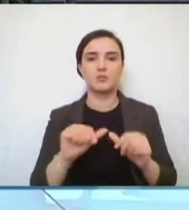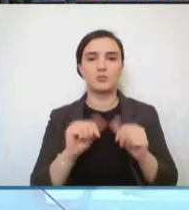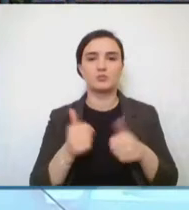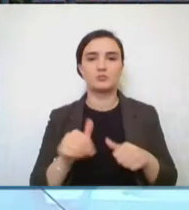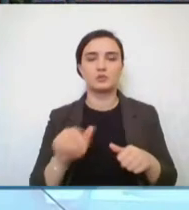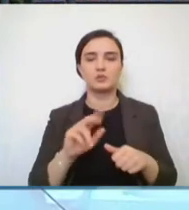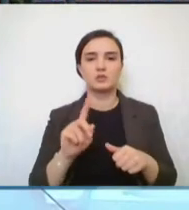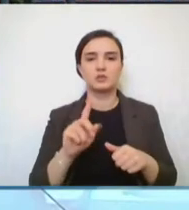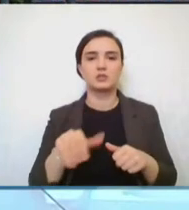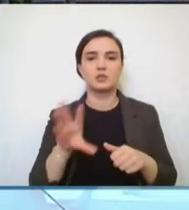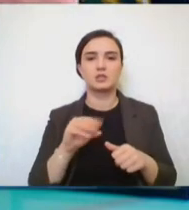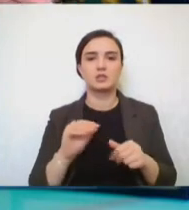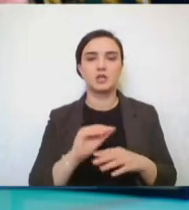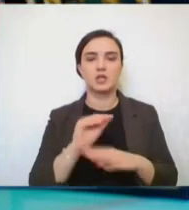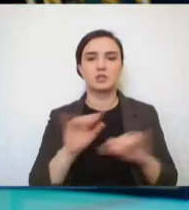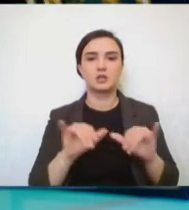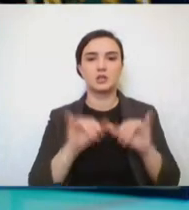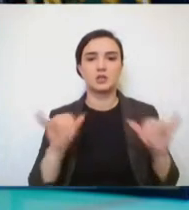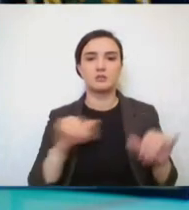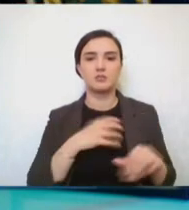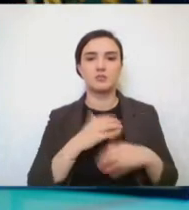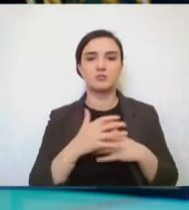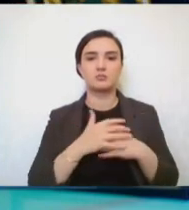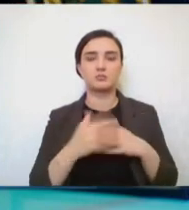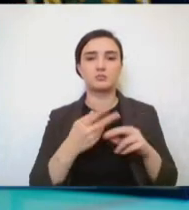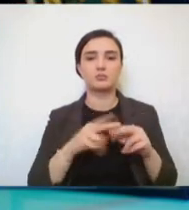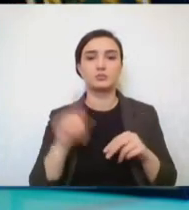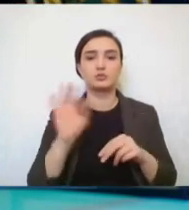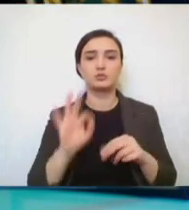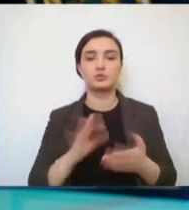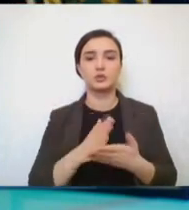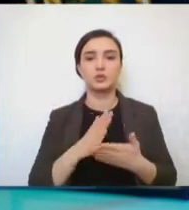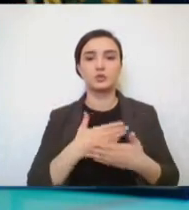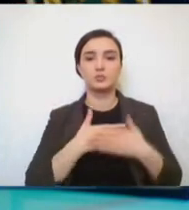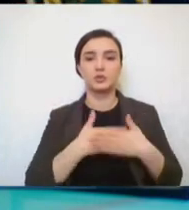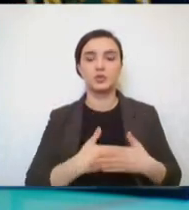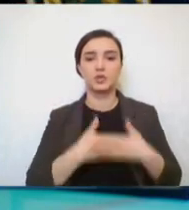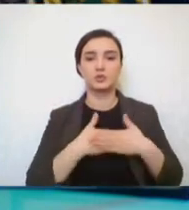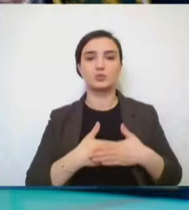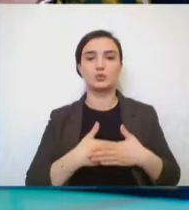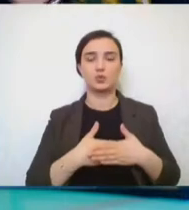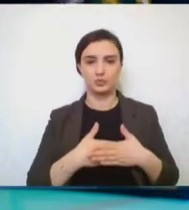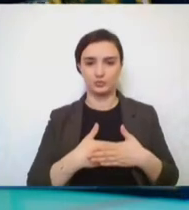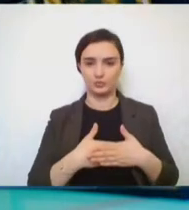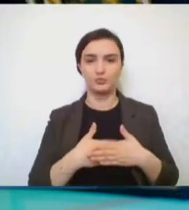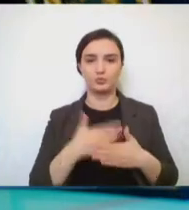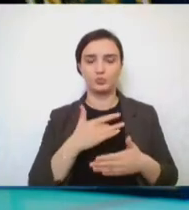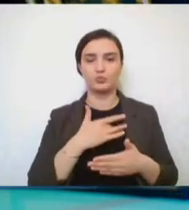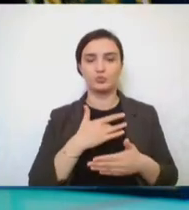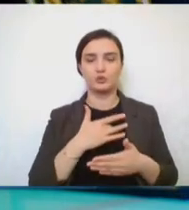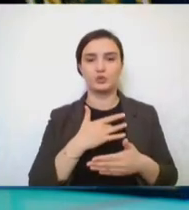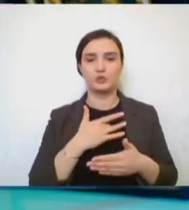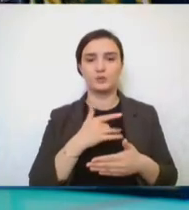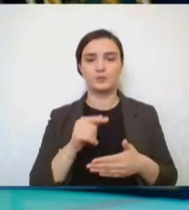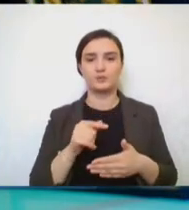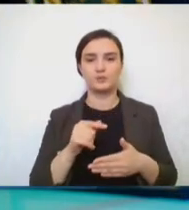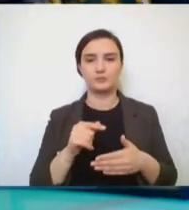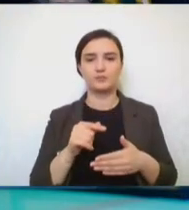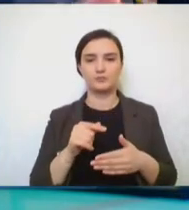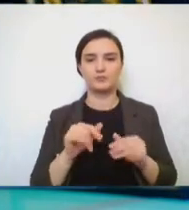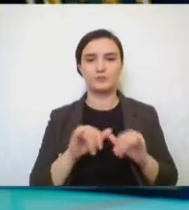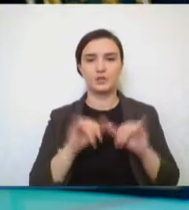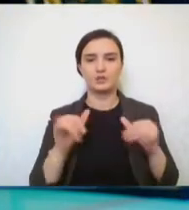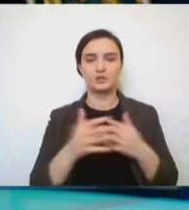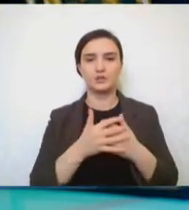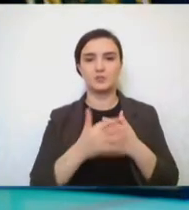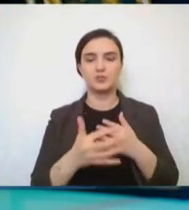გადუდებაზეა საუბარი. იმიტომ რომ ხშირად არის ხოლმე რომ რენტგენოლოგიური დასკვნები წეს, რომ გულის კამერები გადიდებულია, მაგრამ ეხოსკოპიურად